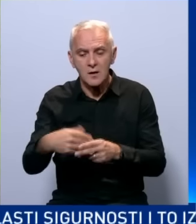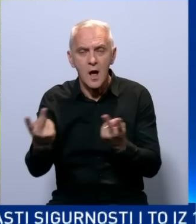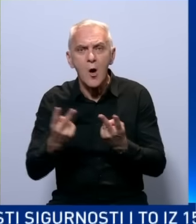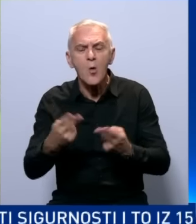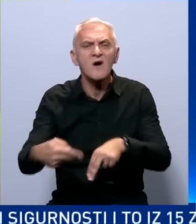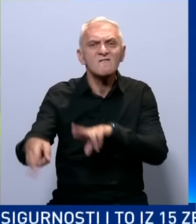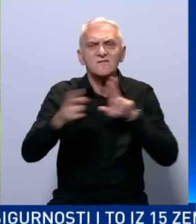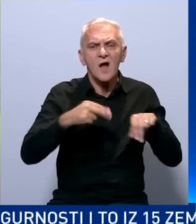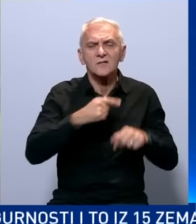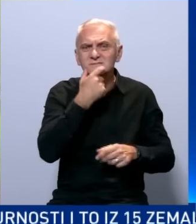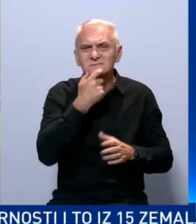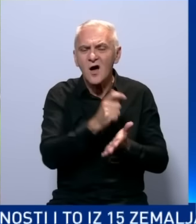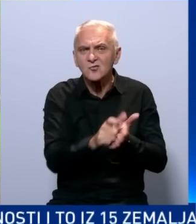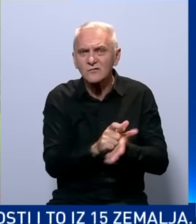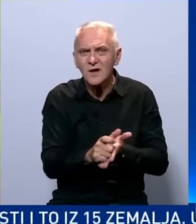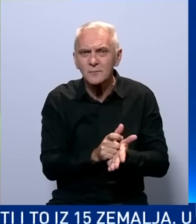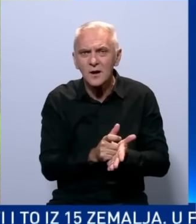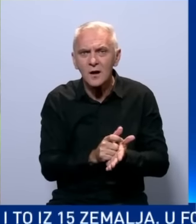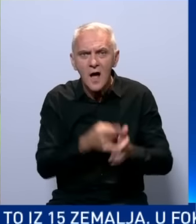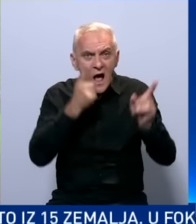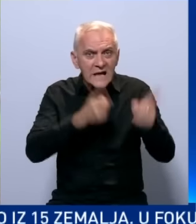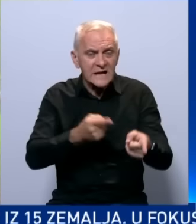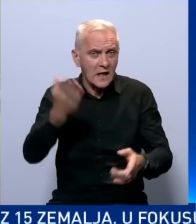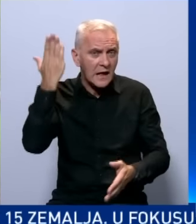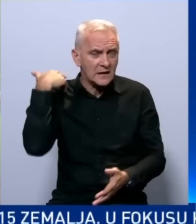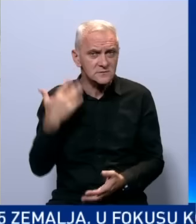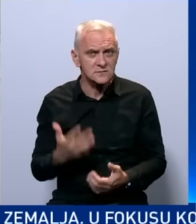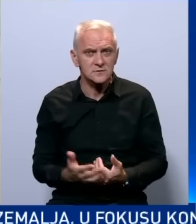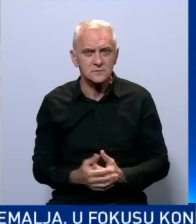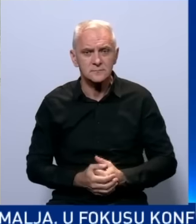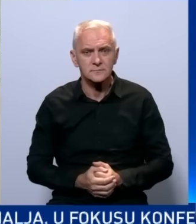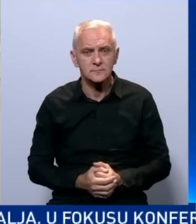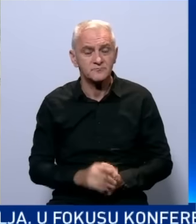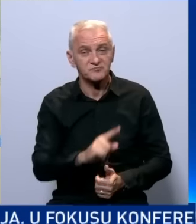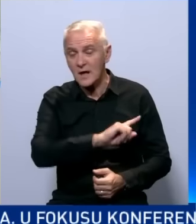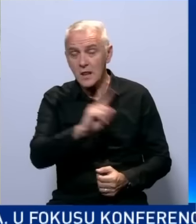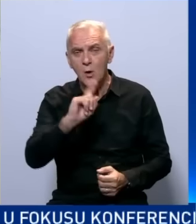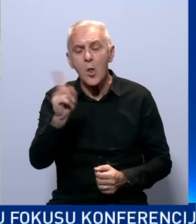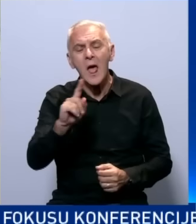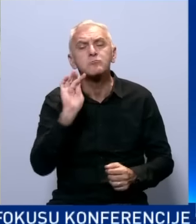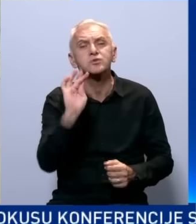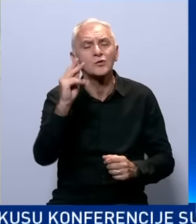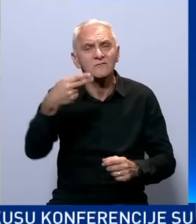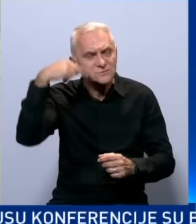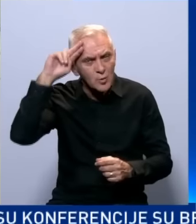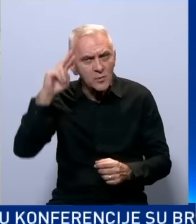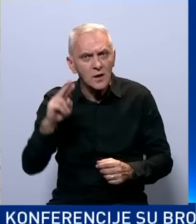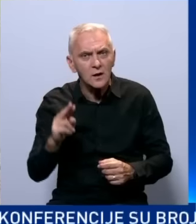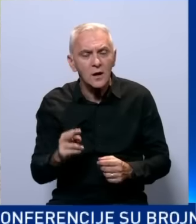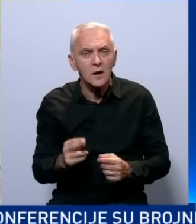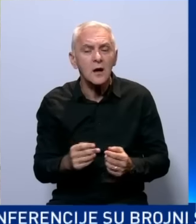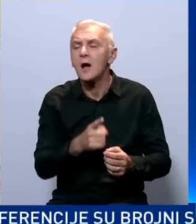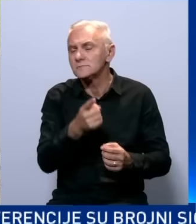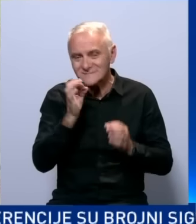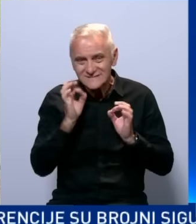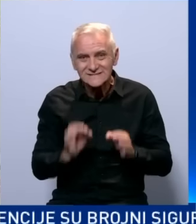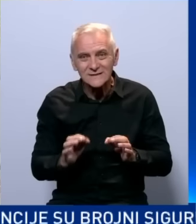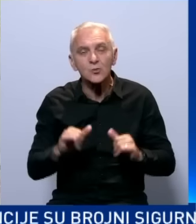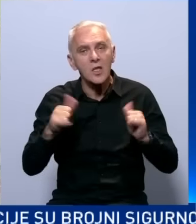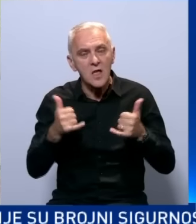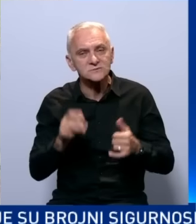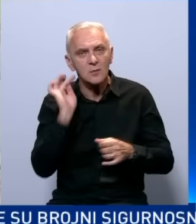taj okvir ratne prošlosti. Niko nije protiv spomenika ili simbola. Sasvim sigurno